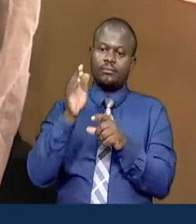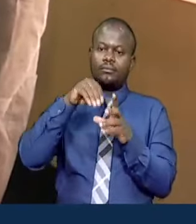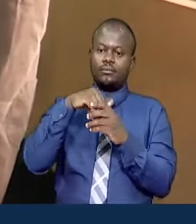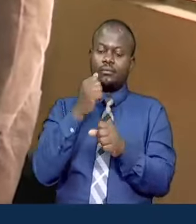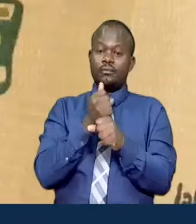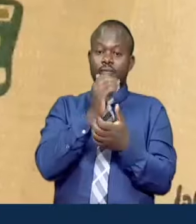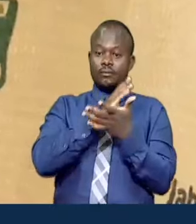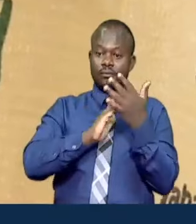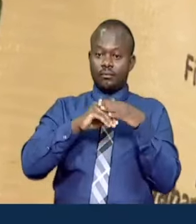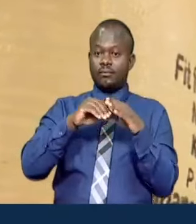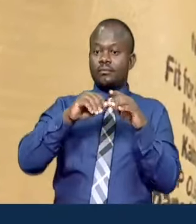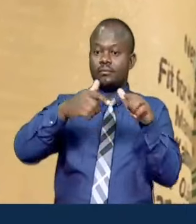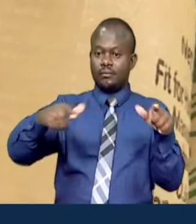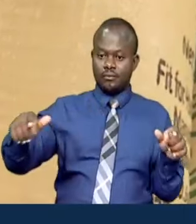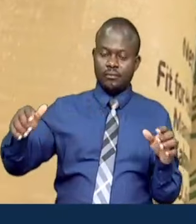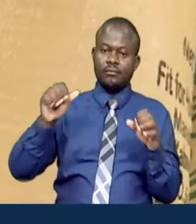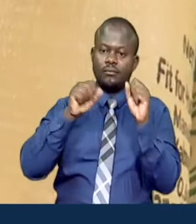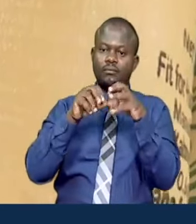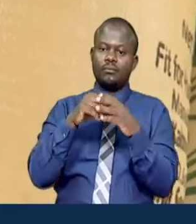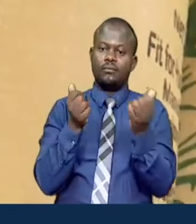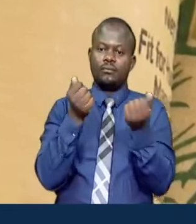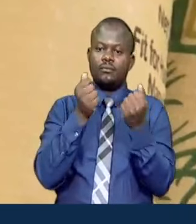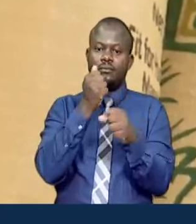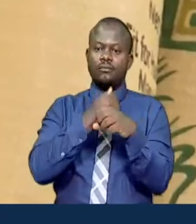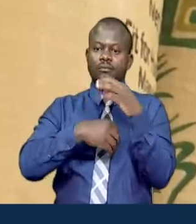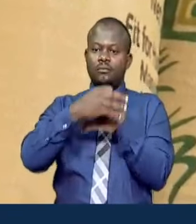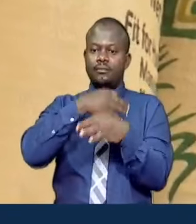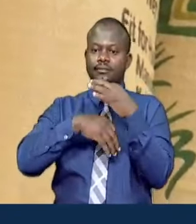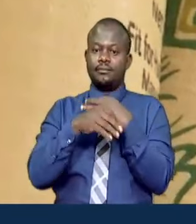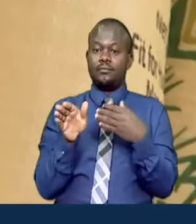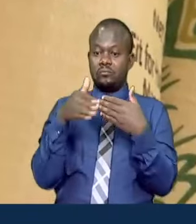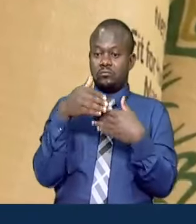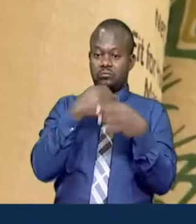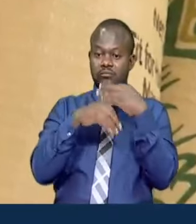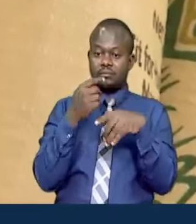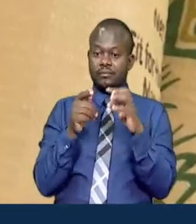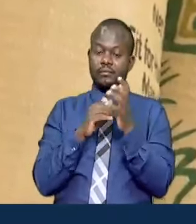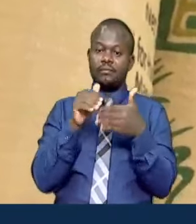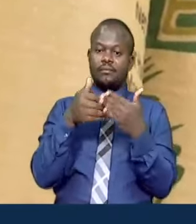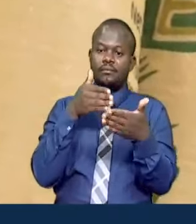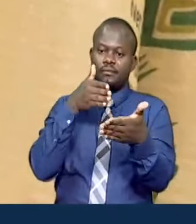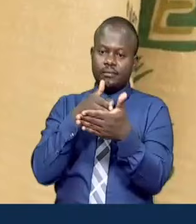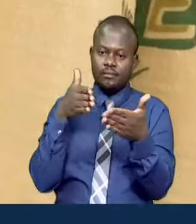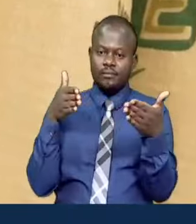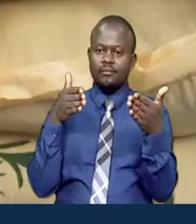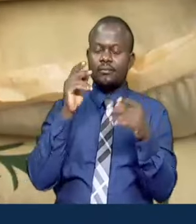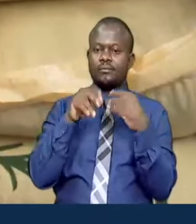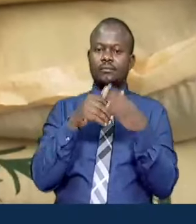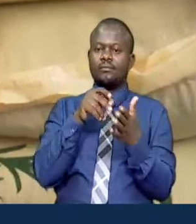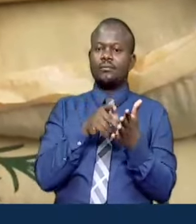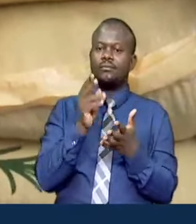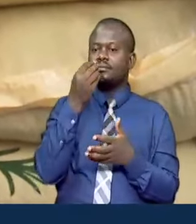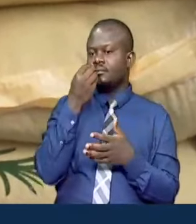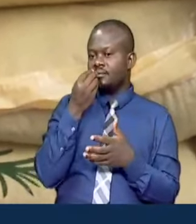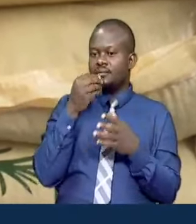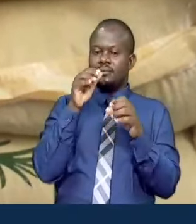baba bari mu mirima bapakira imodoka, abandi bari gukora mu ruganda. Ugufunga kuri uru ruganda kandi byari byarakomye mu nkokora abahaguraga ibiryo by'amatungo,